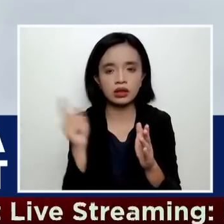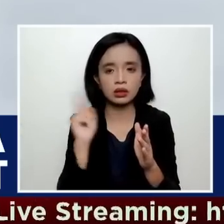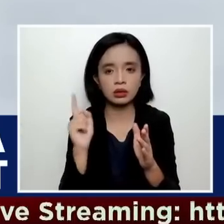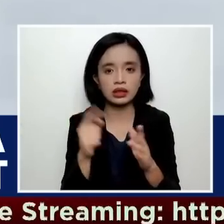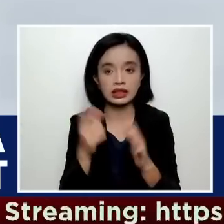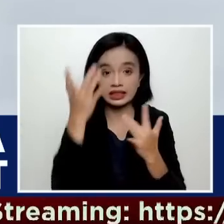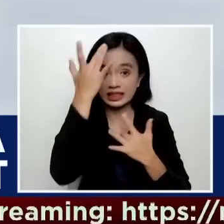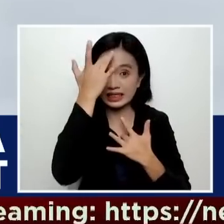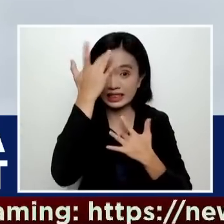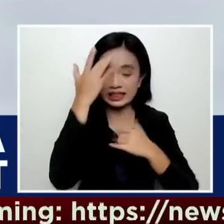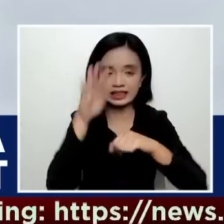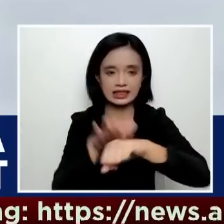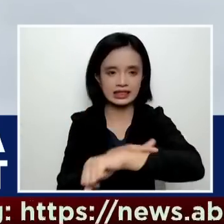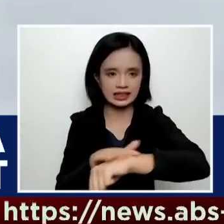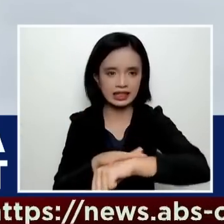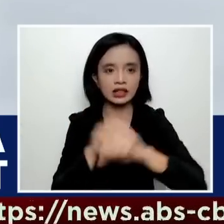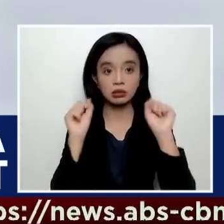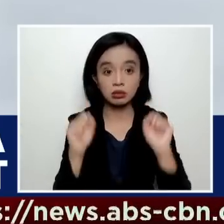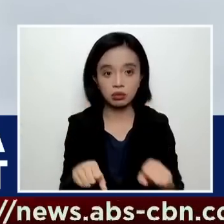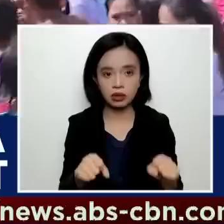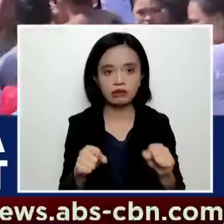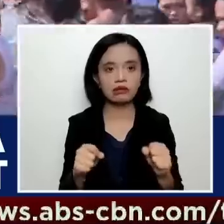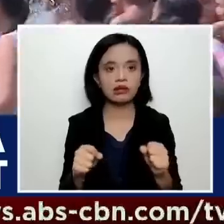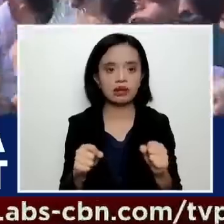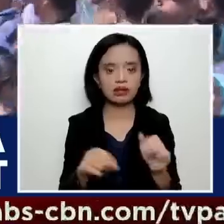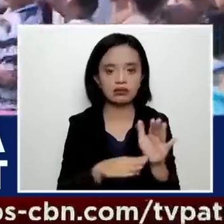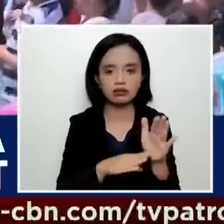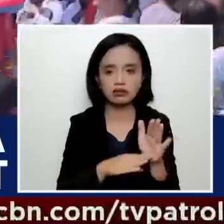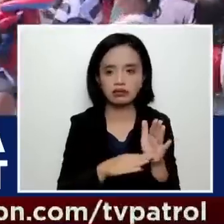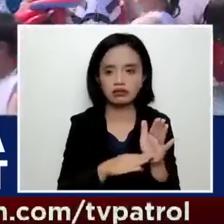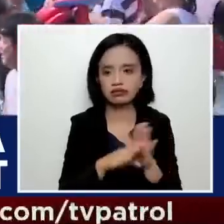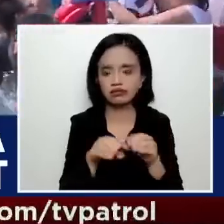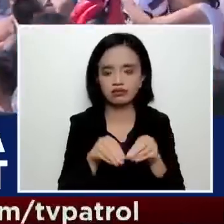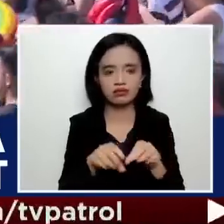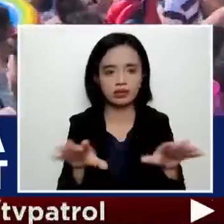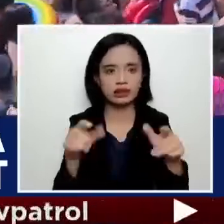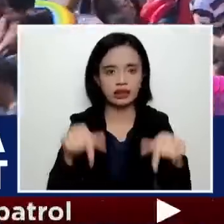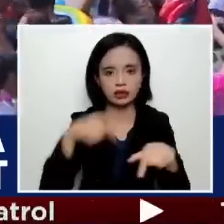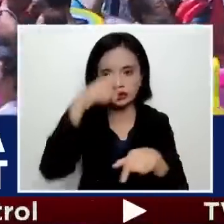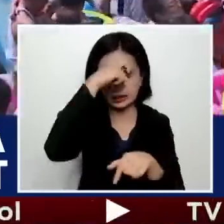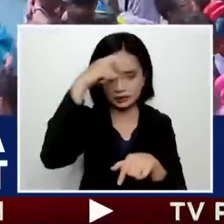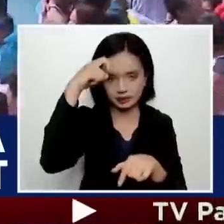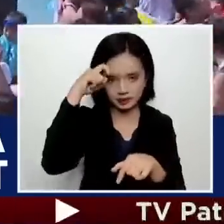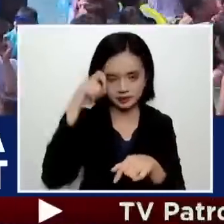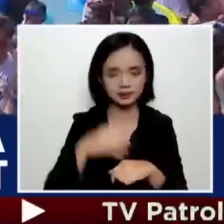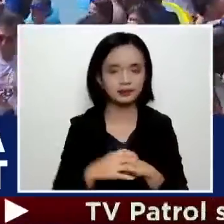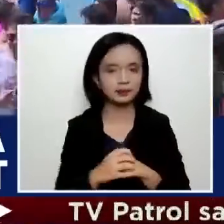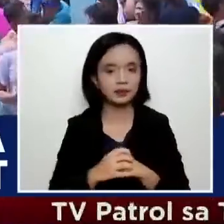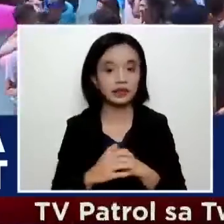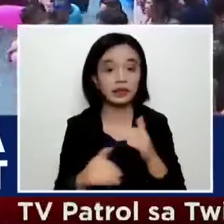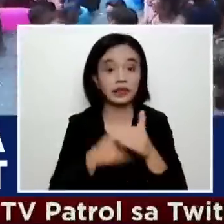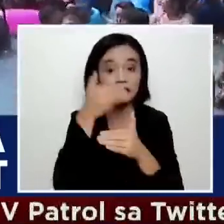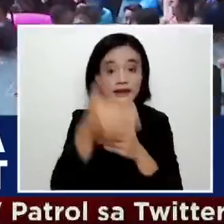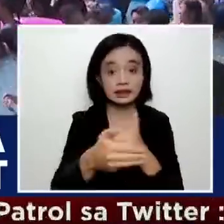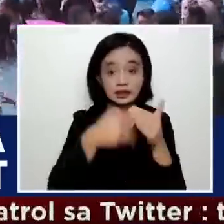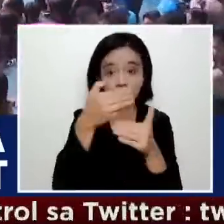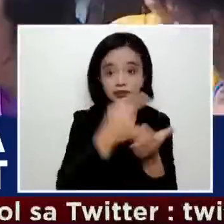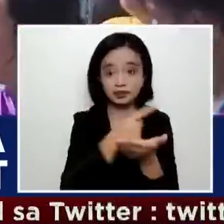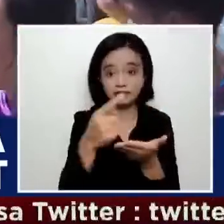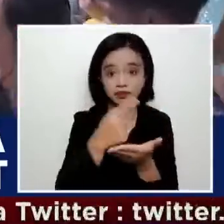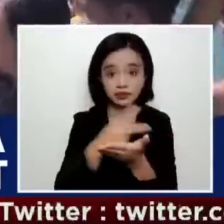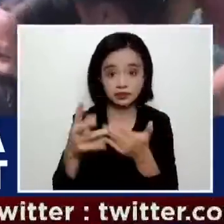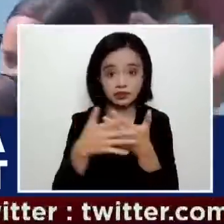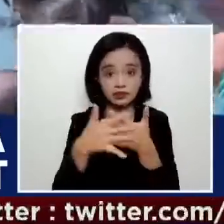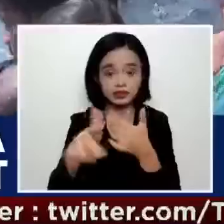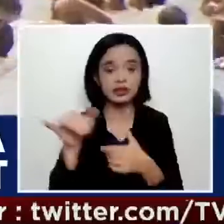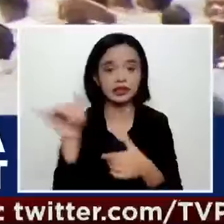maging rampant for this summer season. Samantala, sa mga susunod na linggo, tsak na dudumugin din ang mga